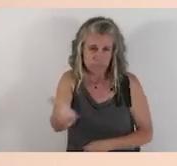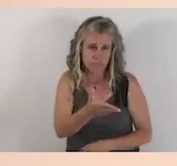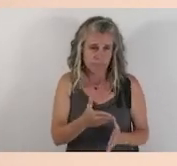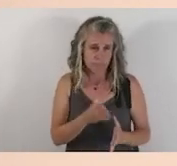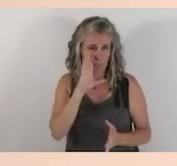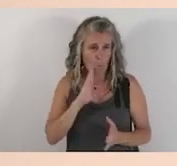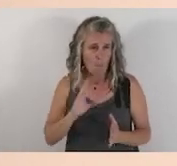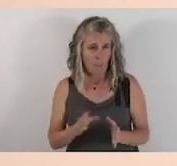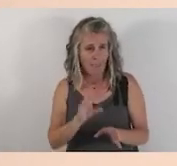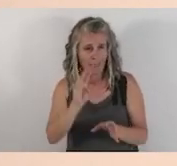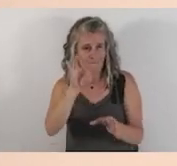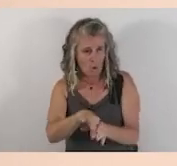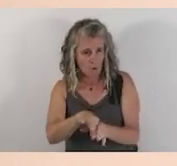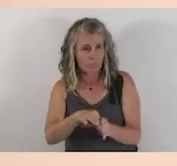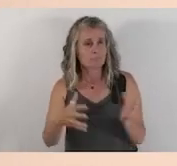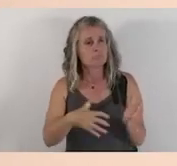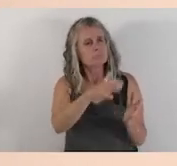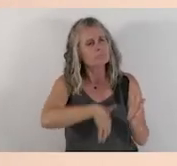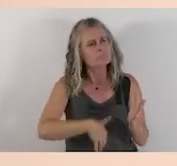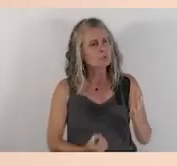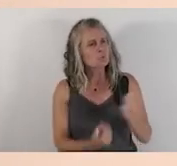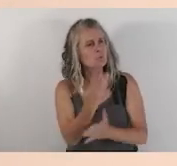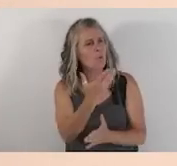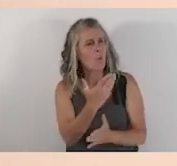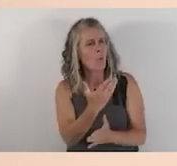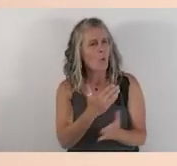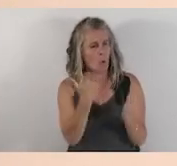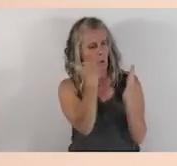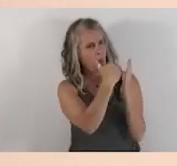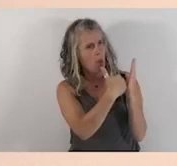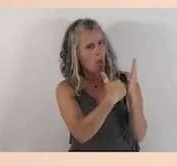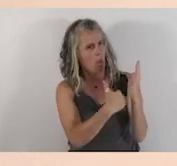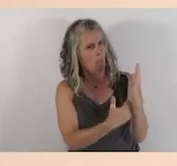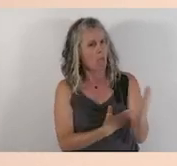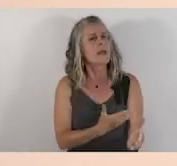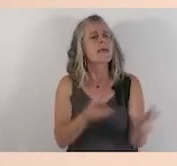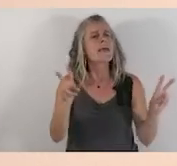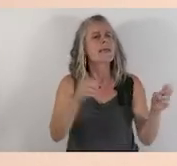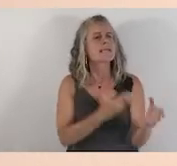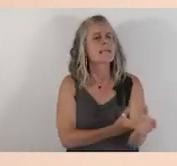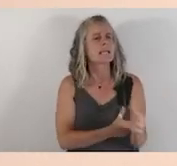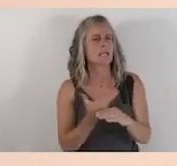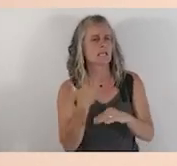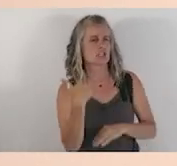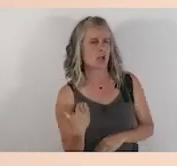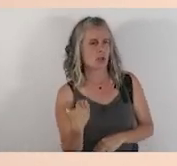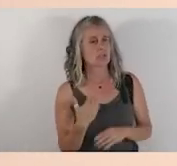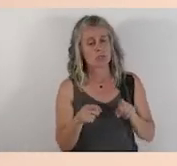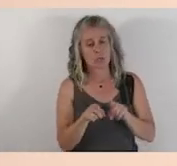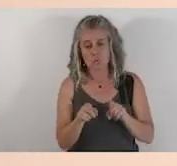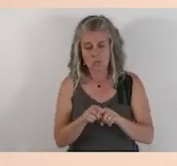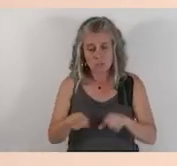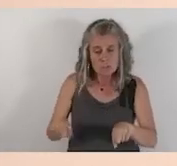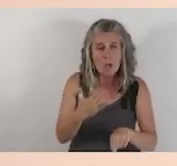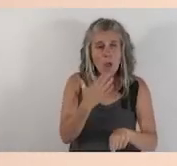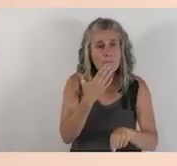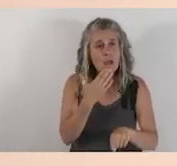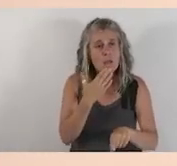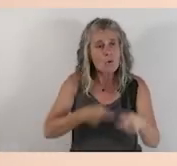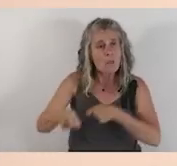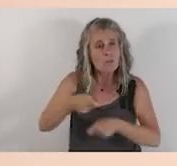charges de rétrocession du droit au bail d'un local commercial qui se trouve au 50 rue de Rome dans le premier